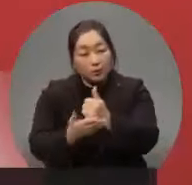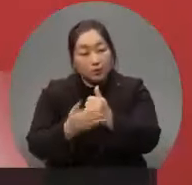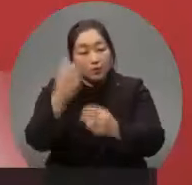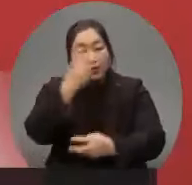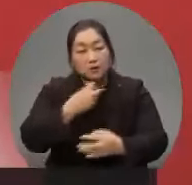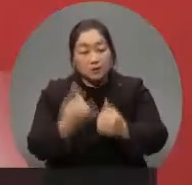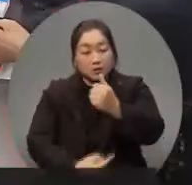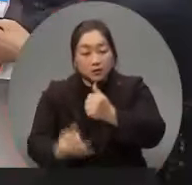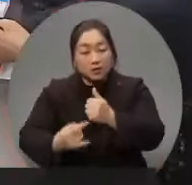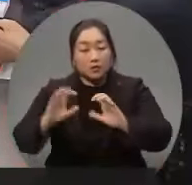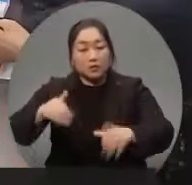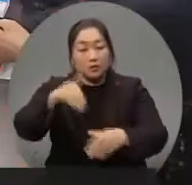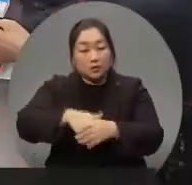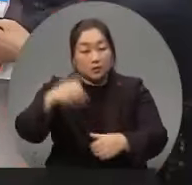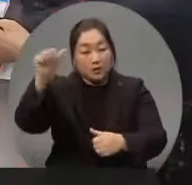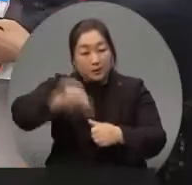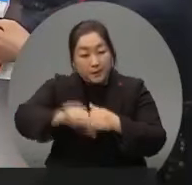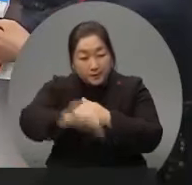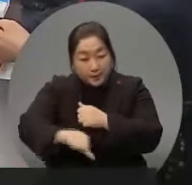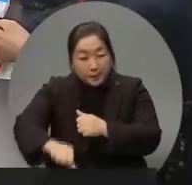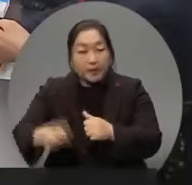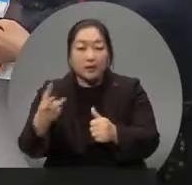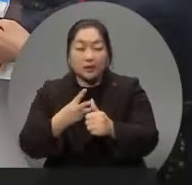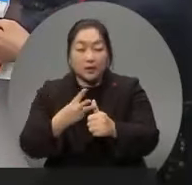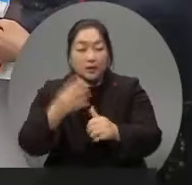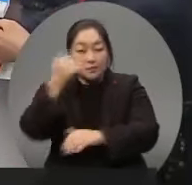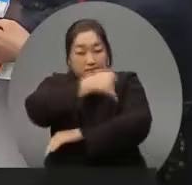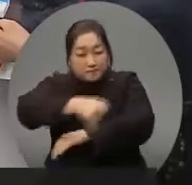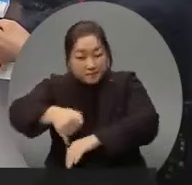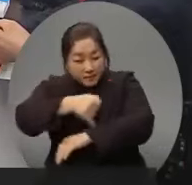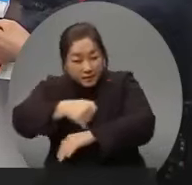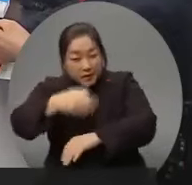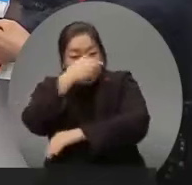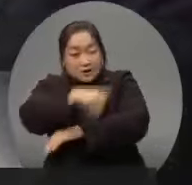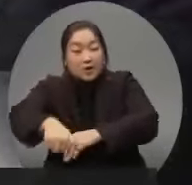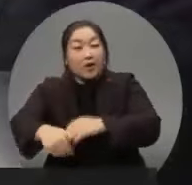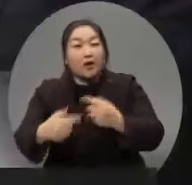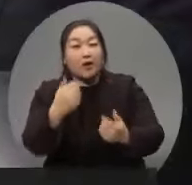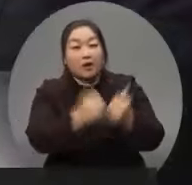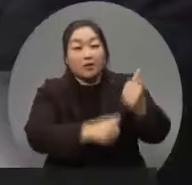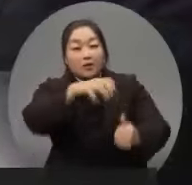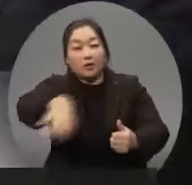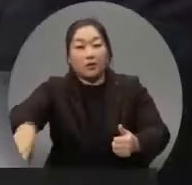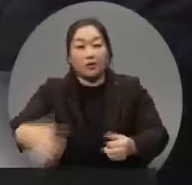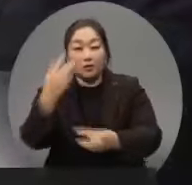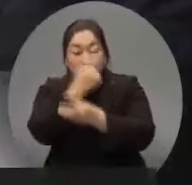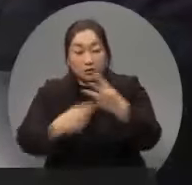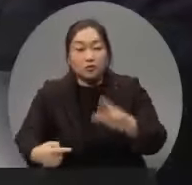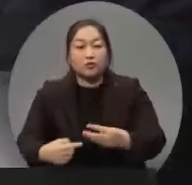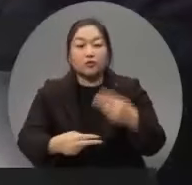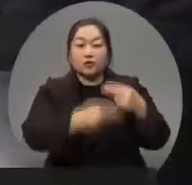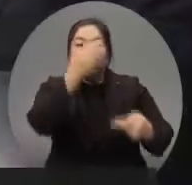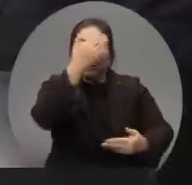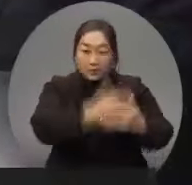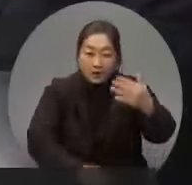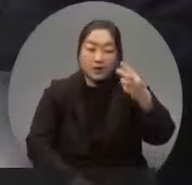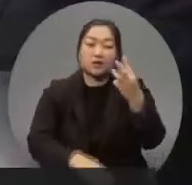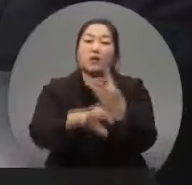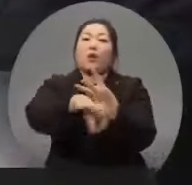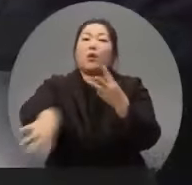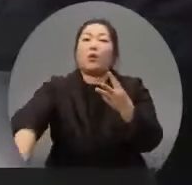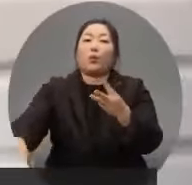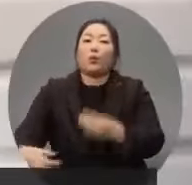총선에서 3회 연속 패배한 곳은 경선이 아닌 전략공천 지역으로 분류했는데 청주에서는 상당구를 뺀 세 군데가